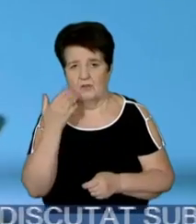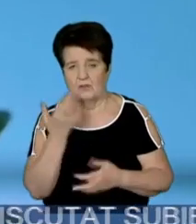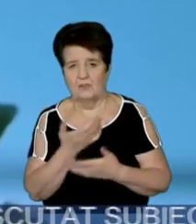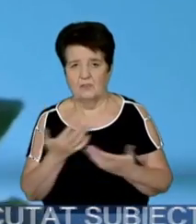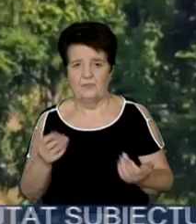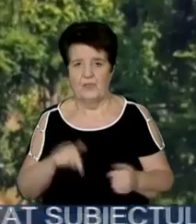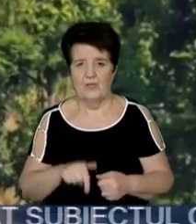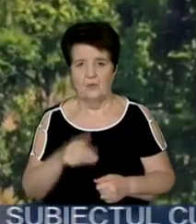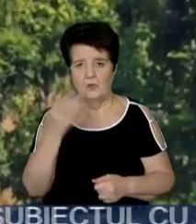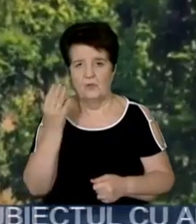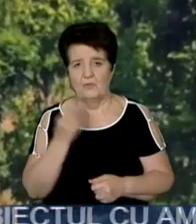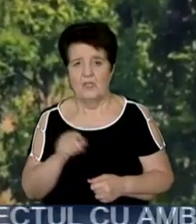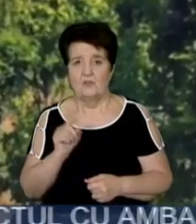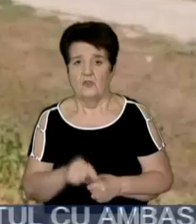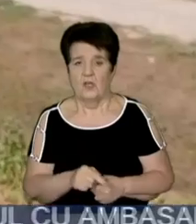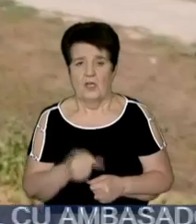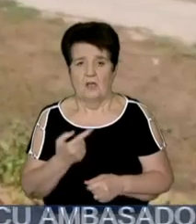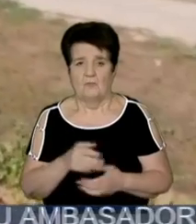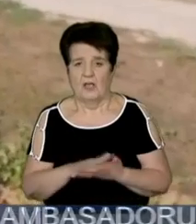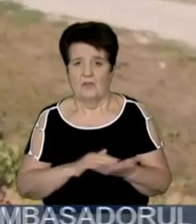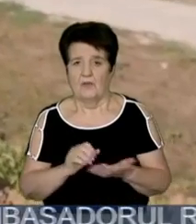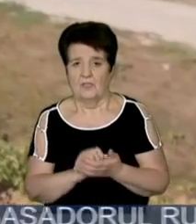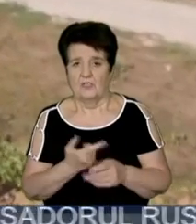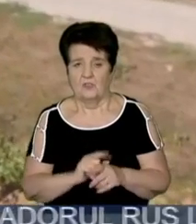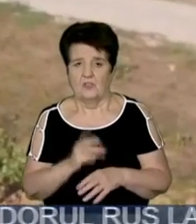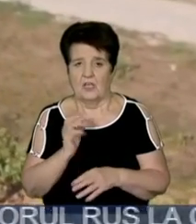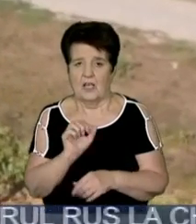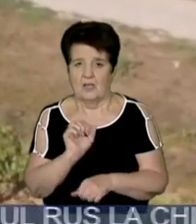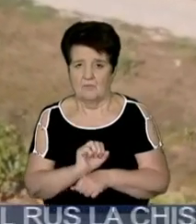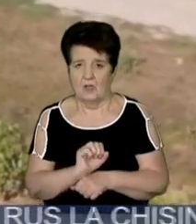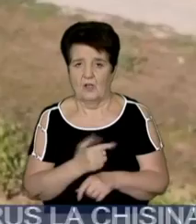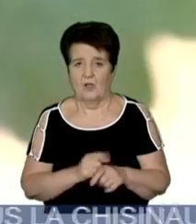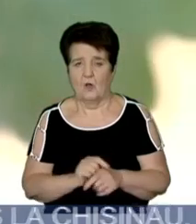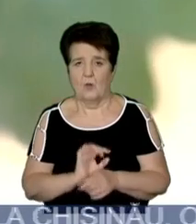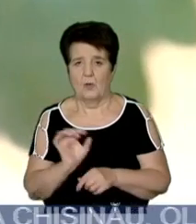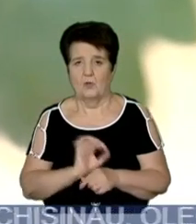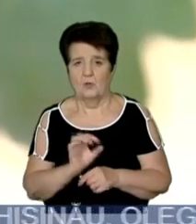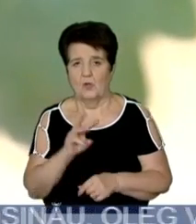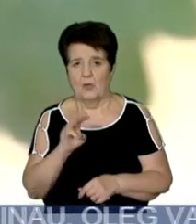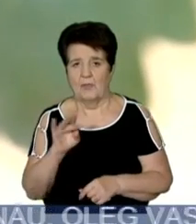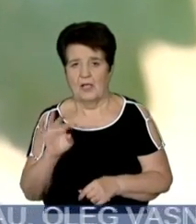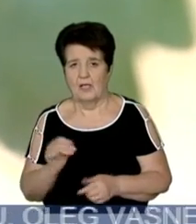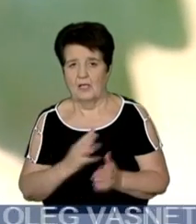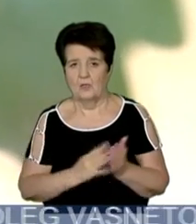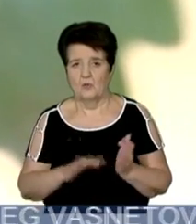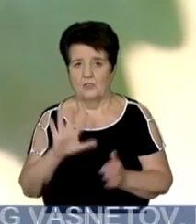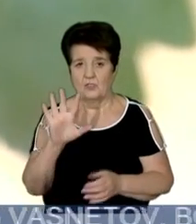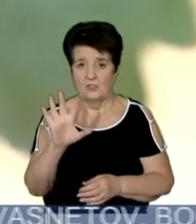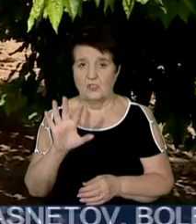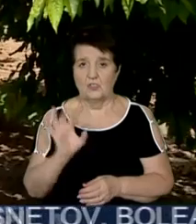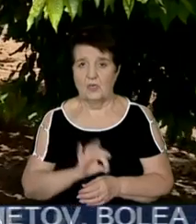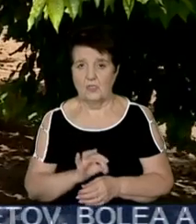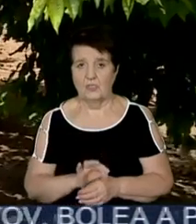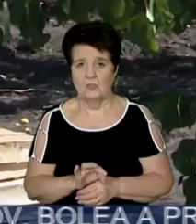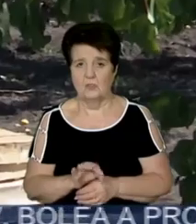legumelor moldovenești. Cei mai afectați de acest embargo vor fi producătorii de mere, în condițiile în care 95% din producție